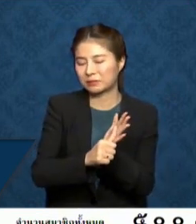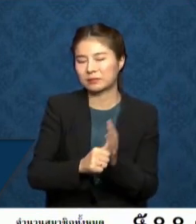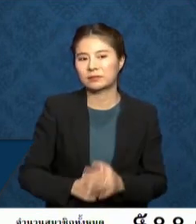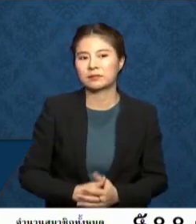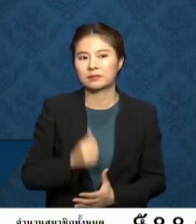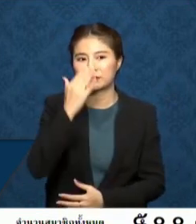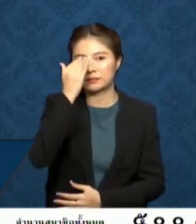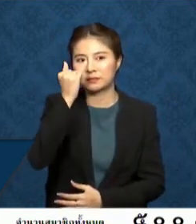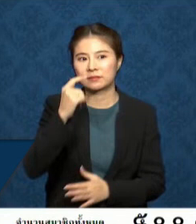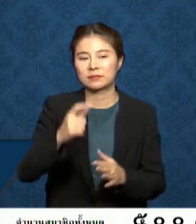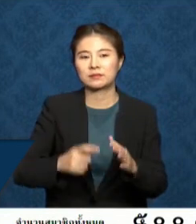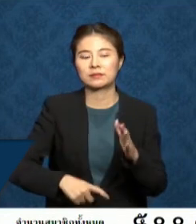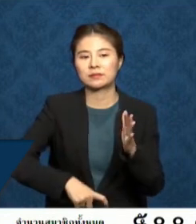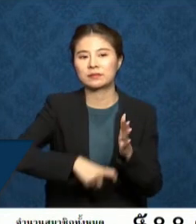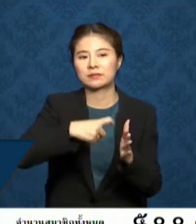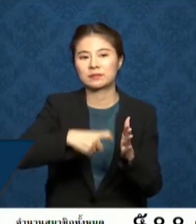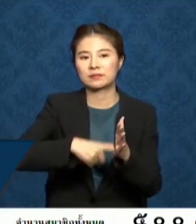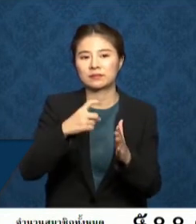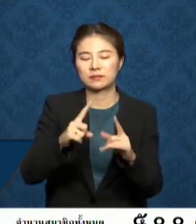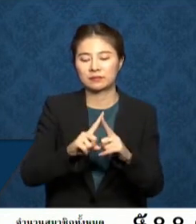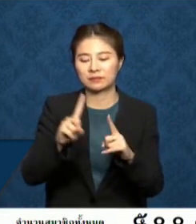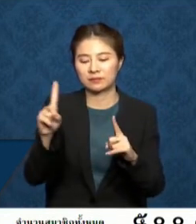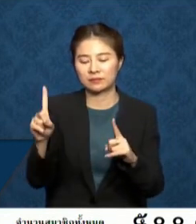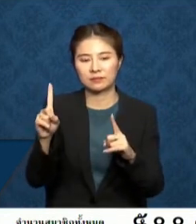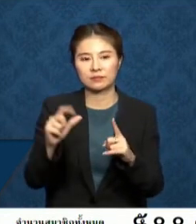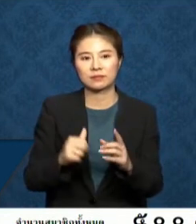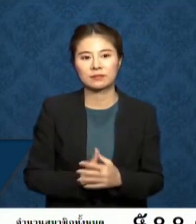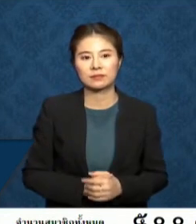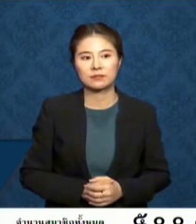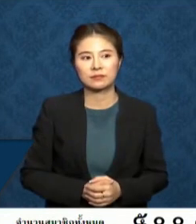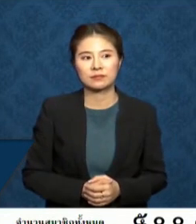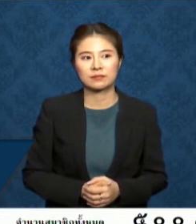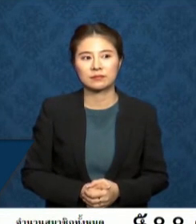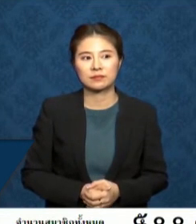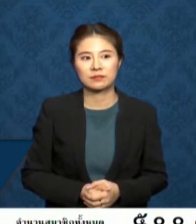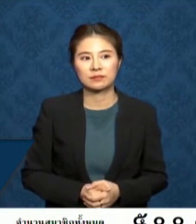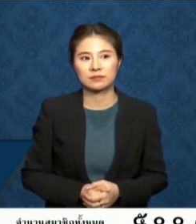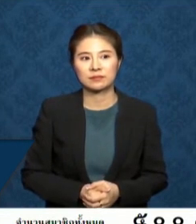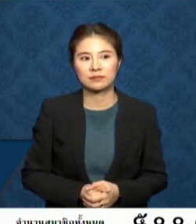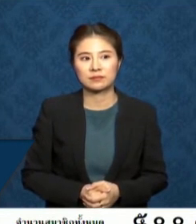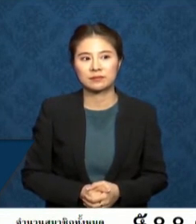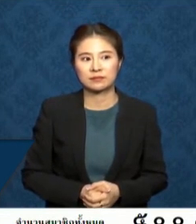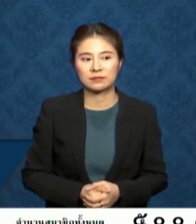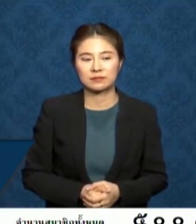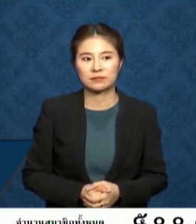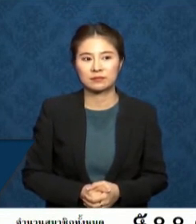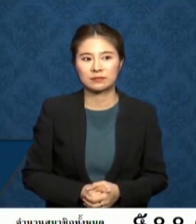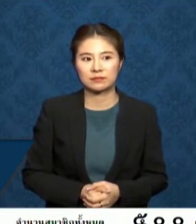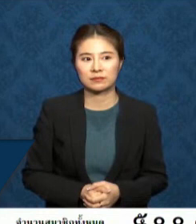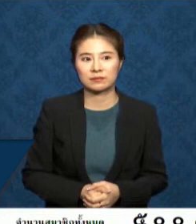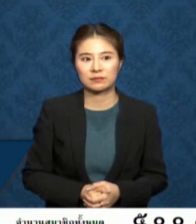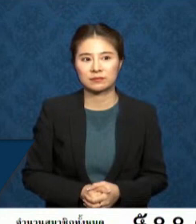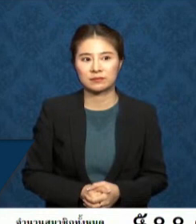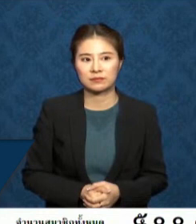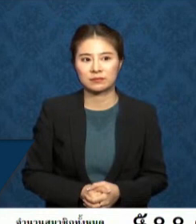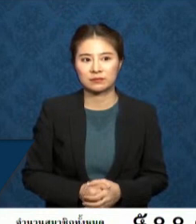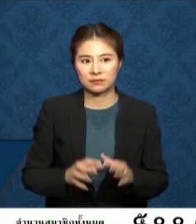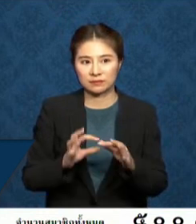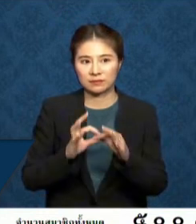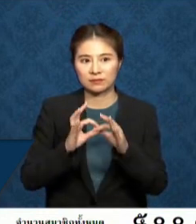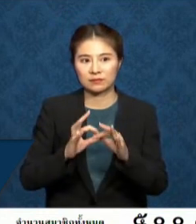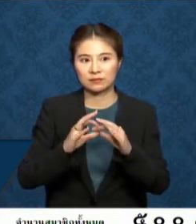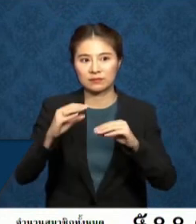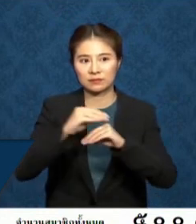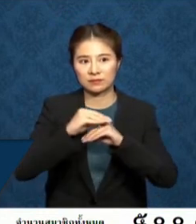เหตุผลของผมมีอยู่3ข้อนะครับสไลด์ถัดไปได้ครับผมเหตุผลที่1ครับรายละเอียดของทั้ง2โครงการ